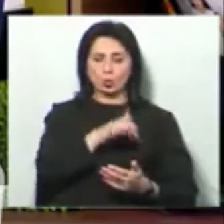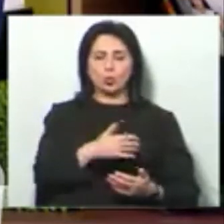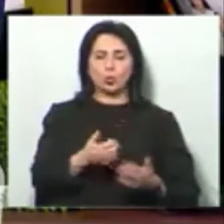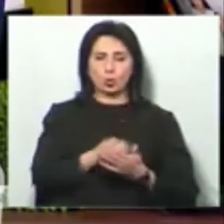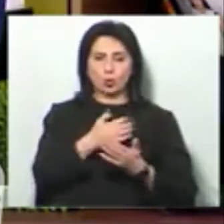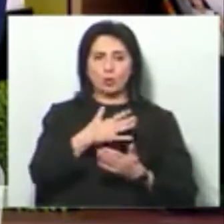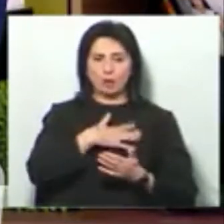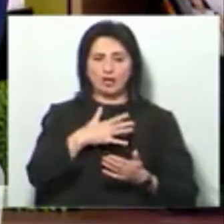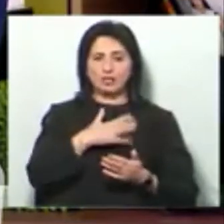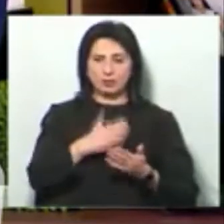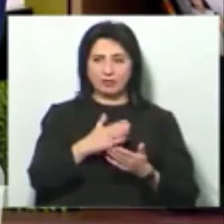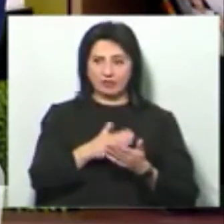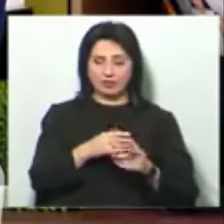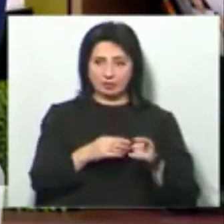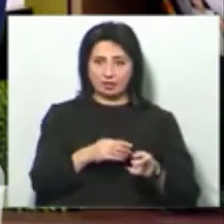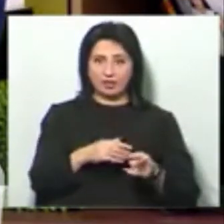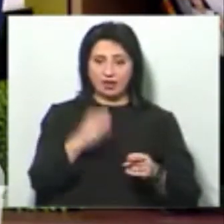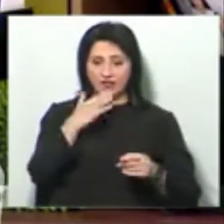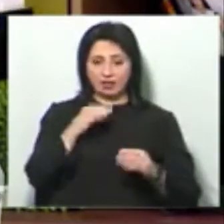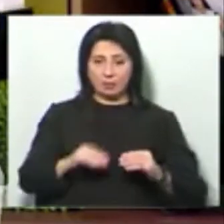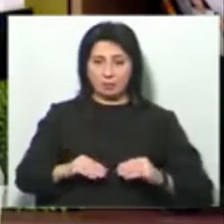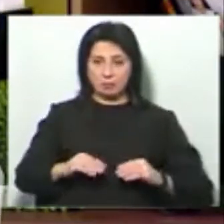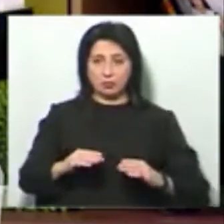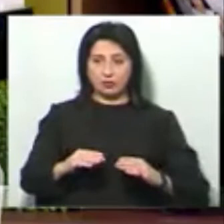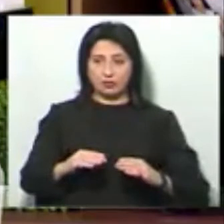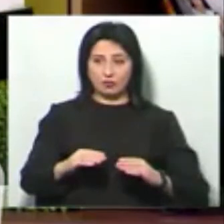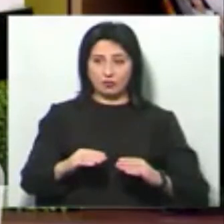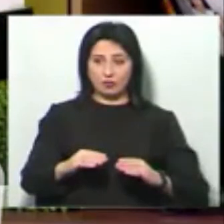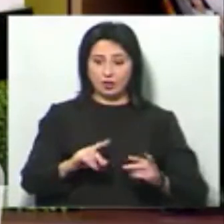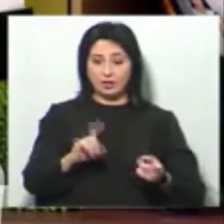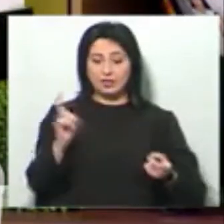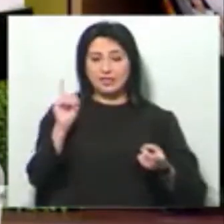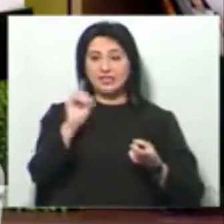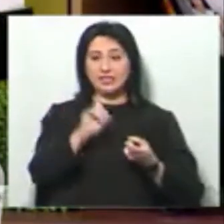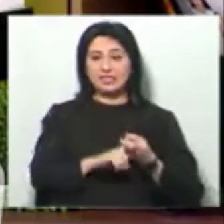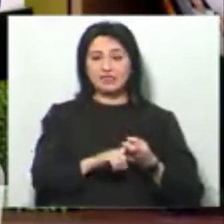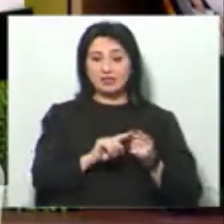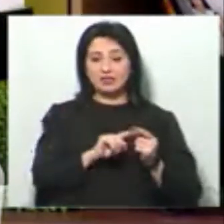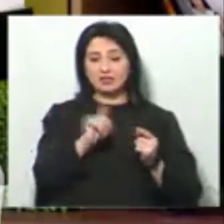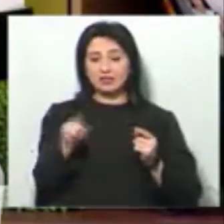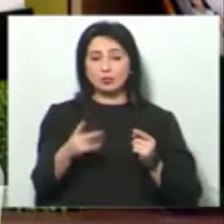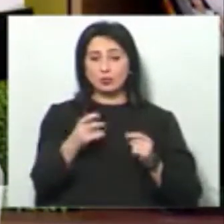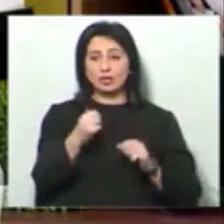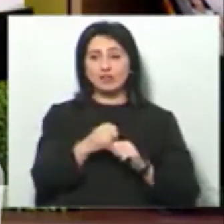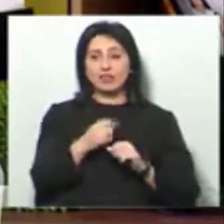გამო მუცლის ღრუში სითხე დაგროვებული, დიფერენცირებული